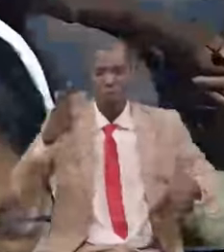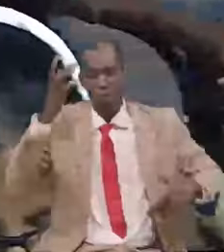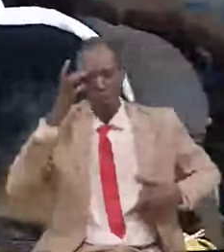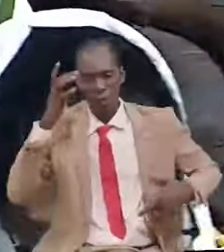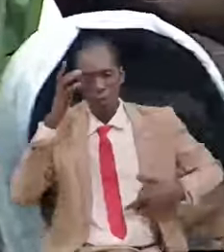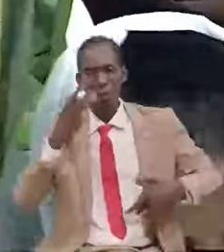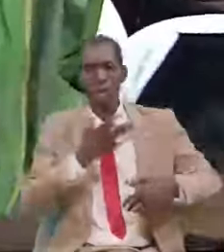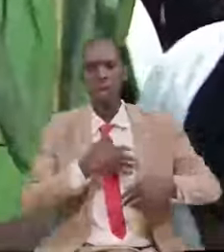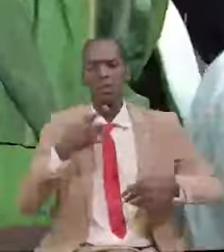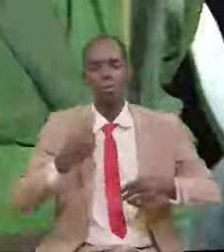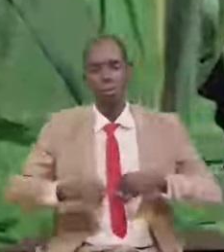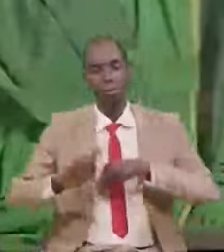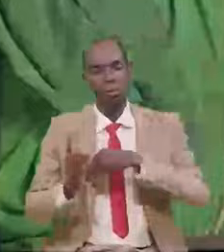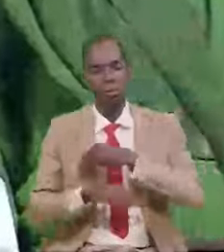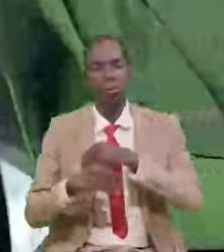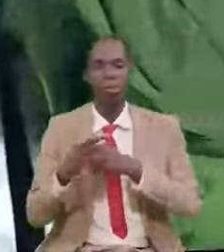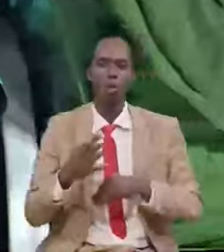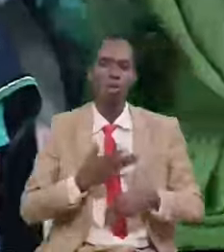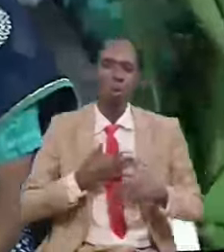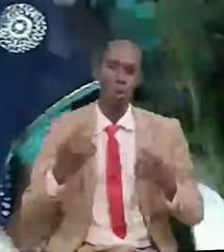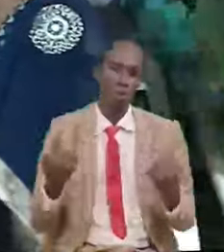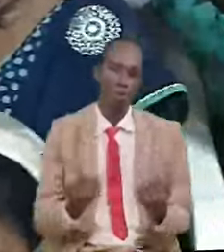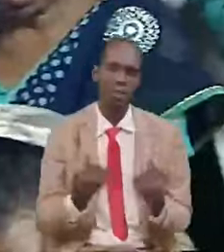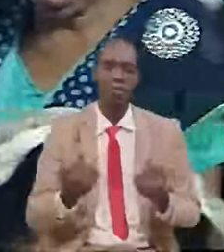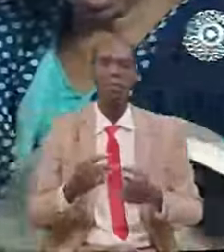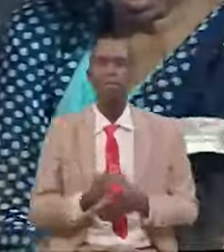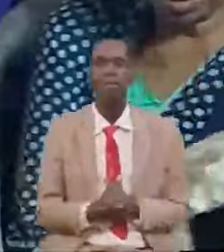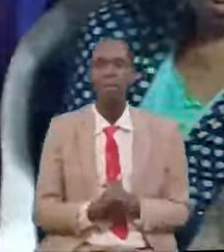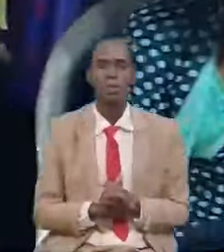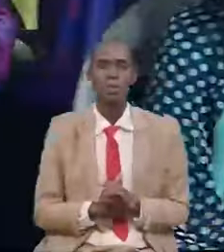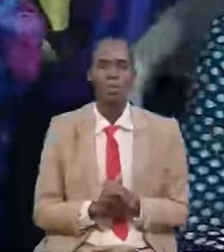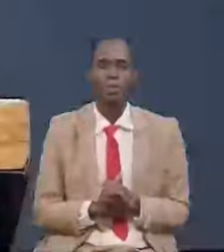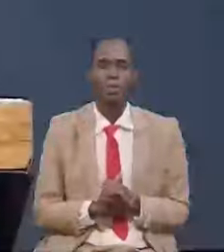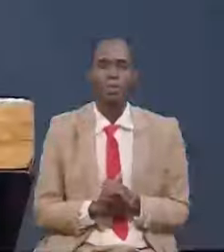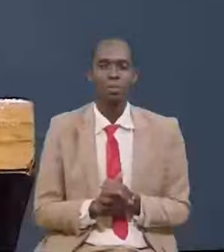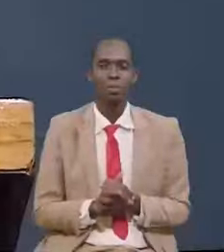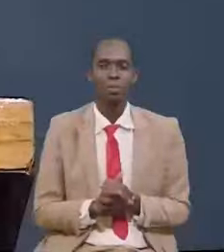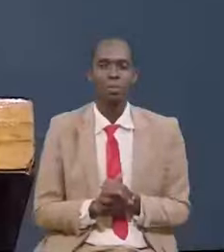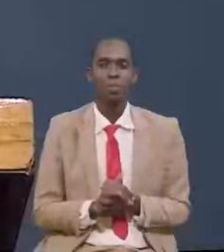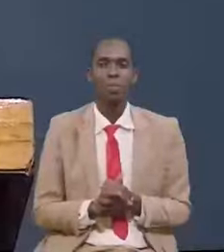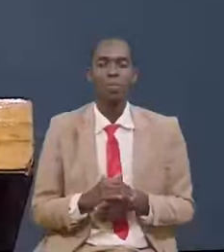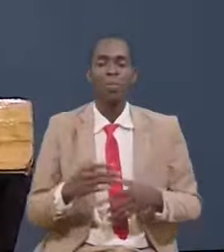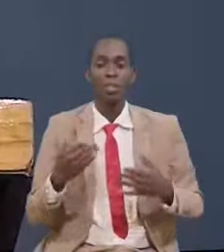Ôte également les conséquences de mes péchés de la vie de ma vie.